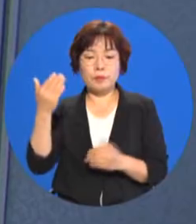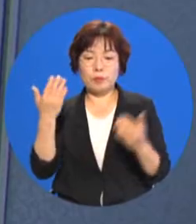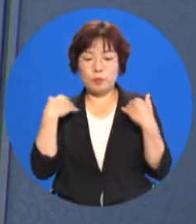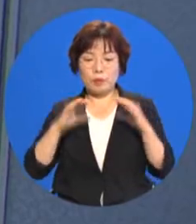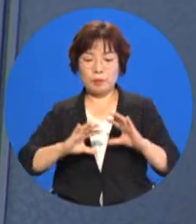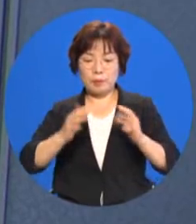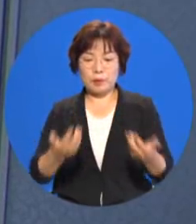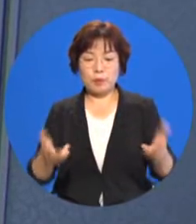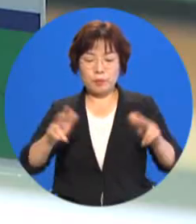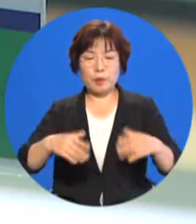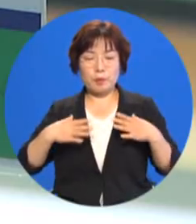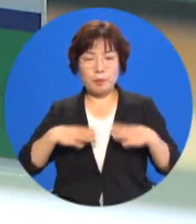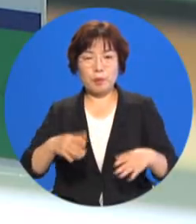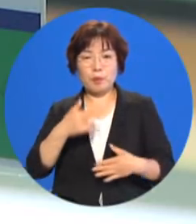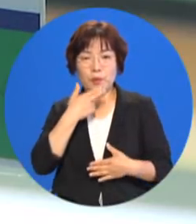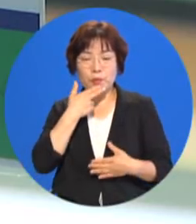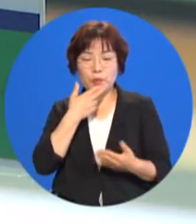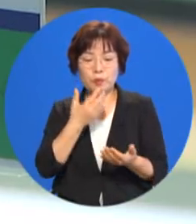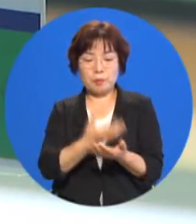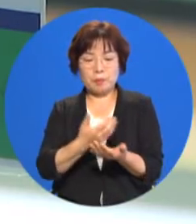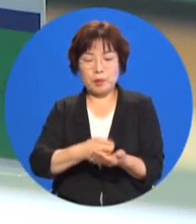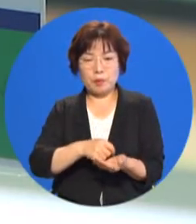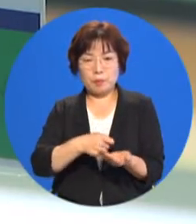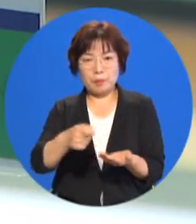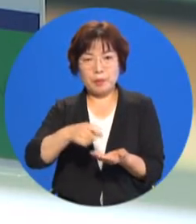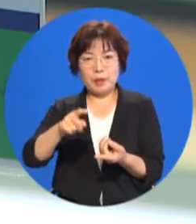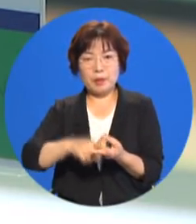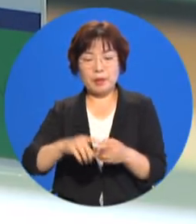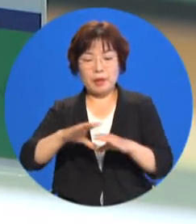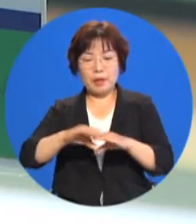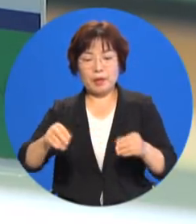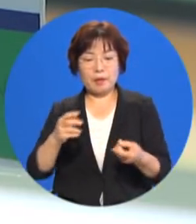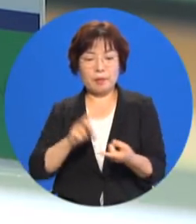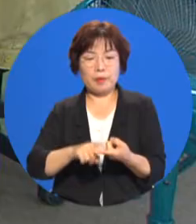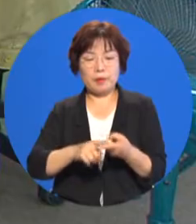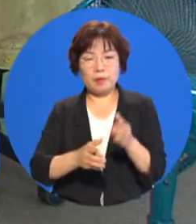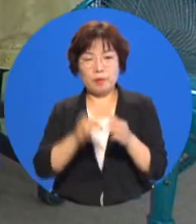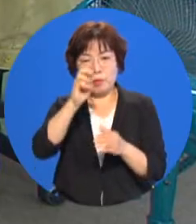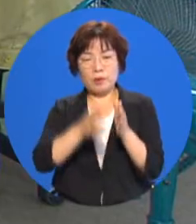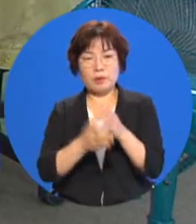국립공원 지정을 포기하지 않았다는 자료까지 배포하며 적극적인 해명에 나선 광양시.